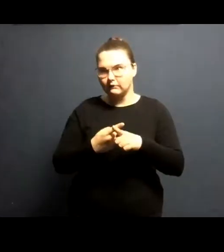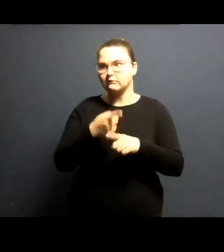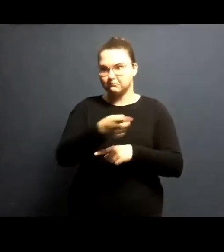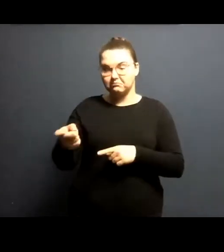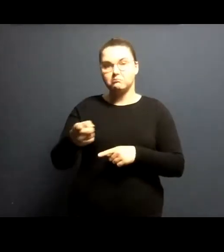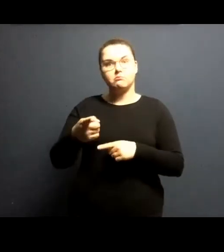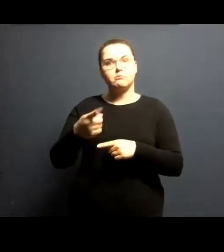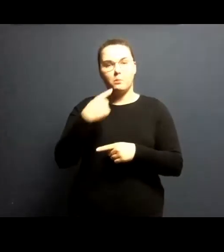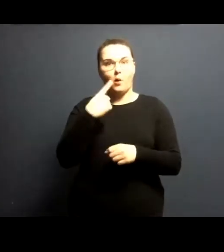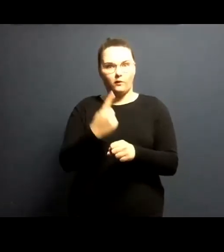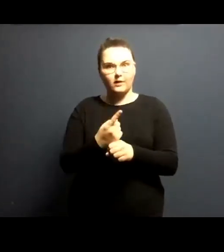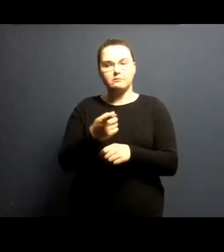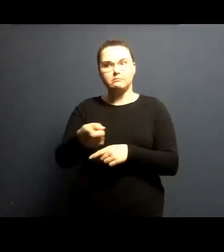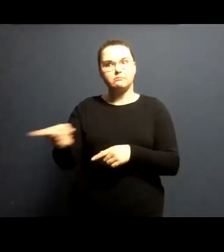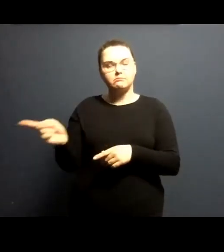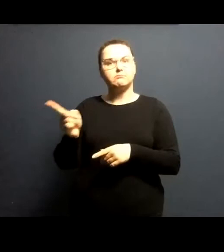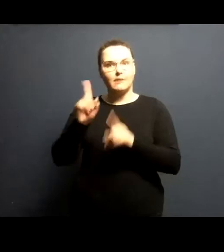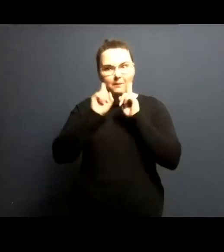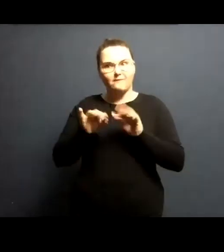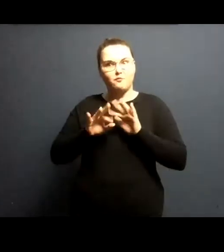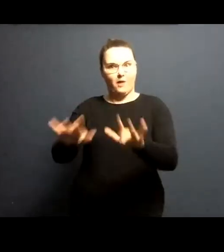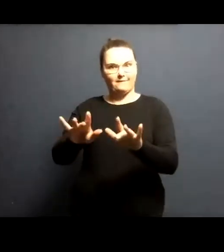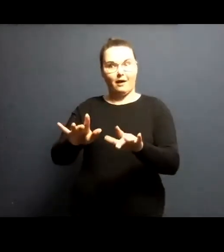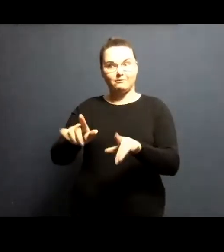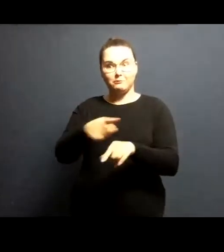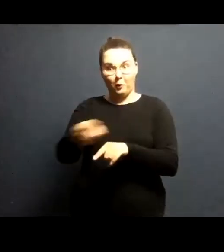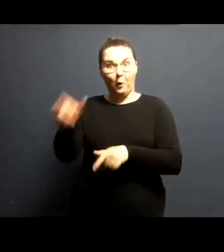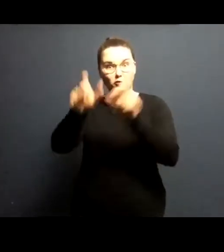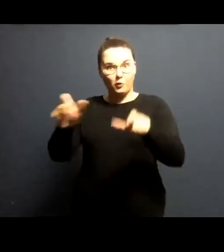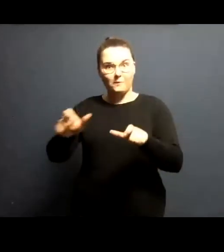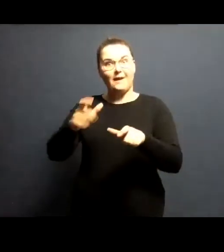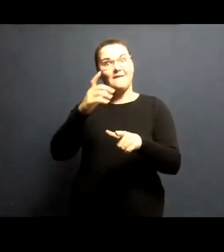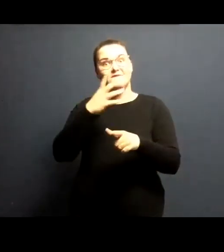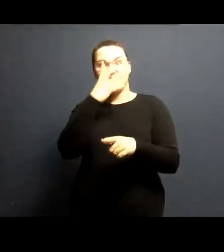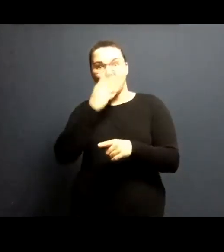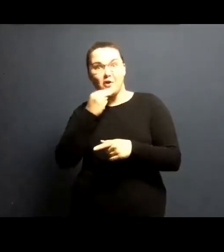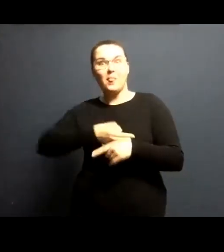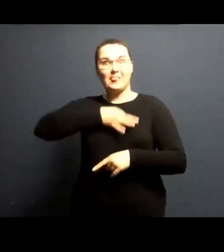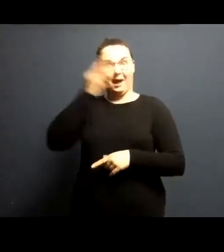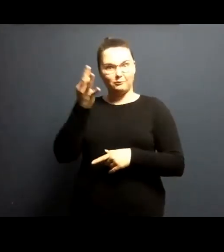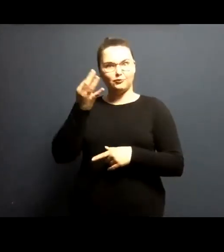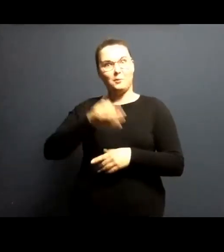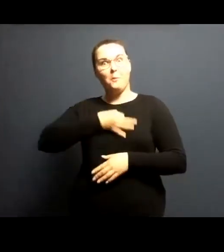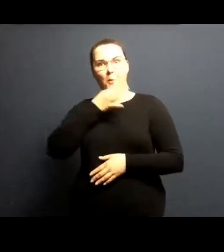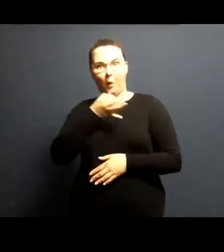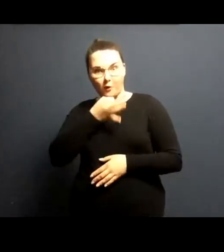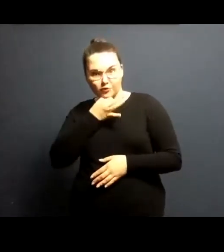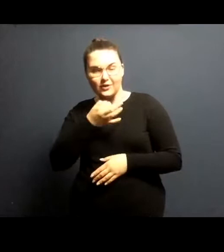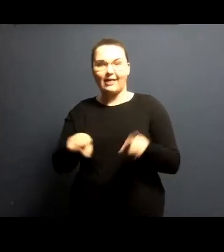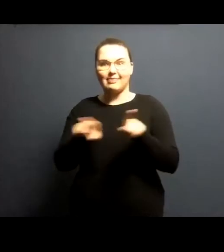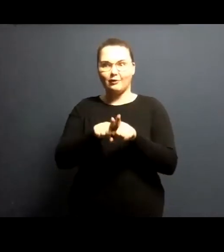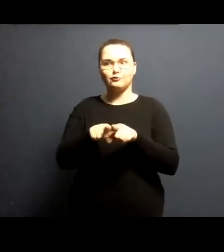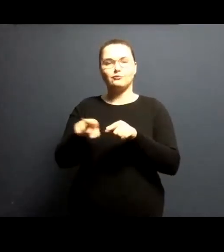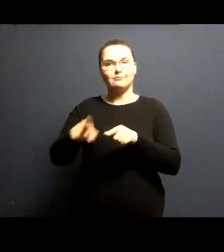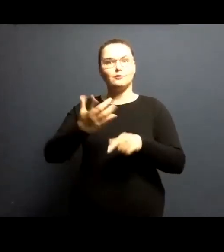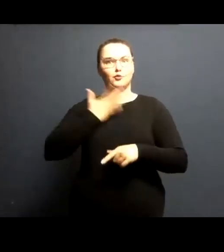także na młody wygląd. Badania amerykańskie pokazują, że życie osób starszych, aktywnych, seksualnych